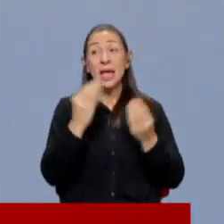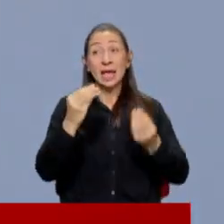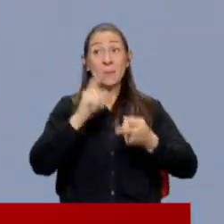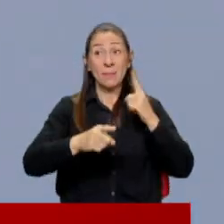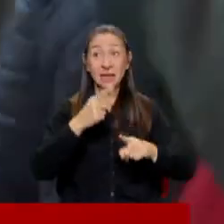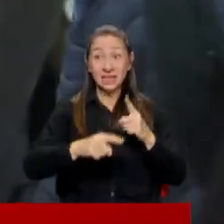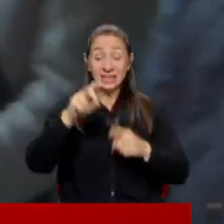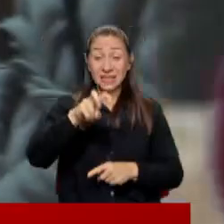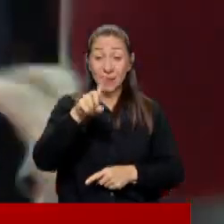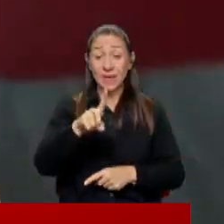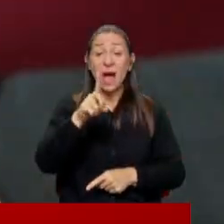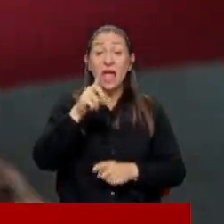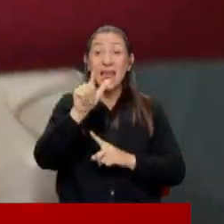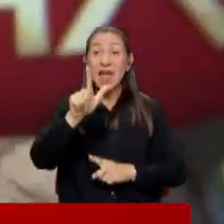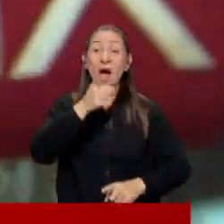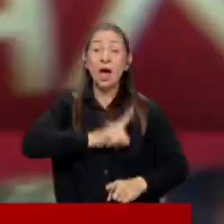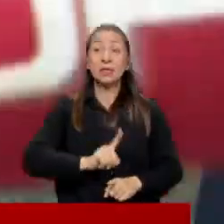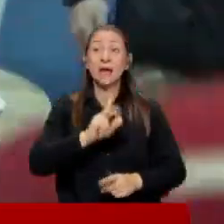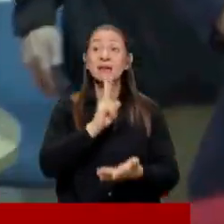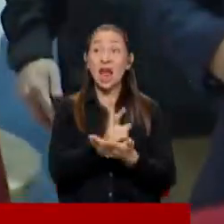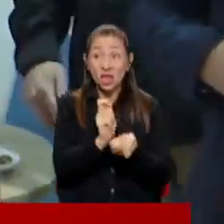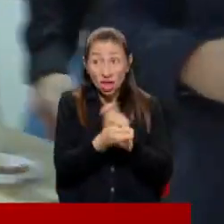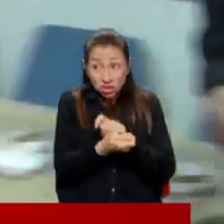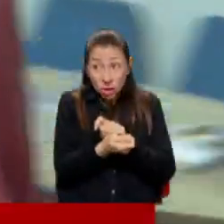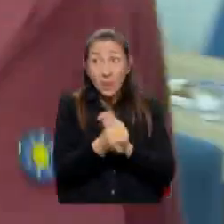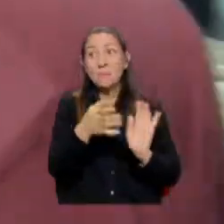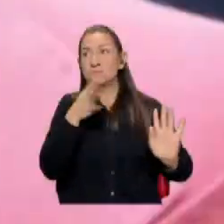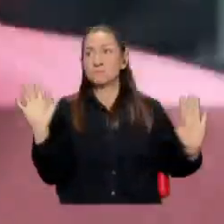Parti 81 ilde aday çıkartmaya yönelik kararını değiştirecek mi bilinmiyor